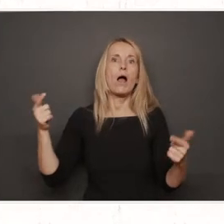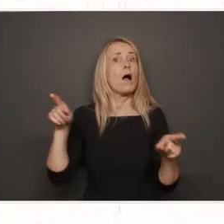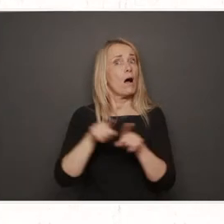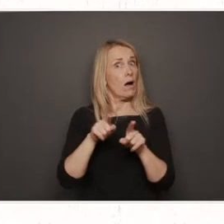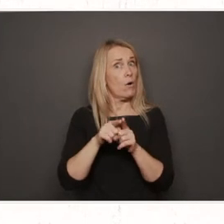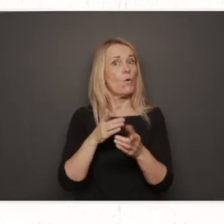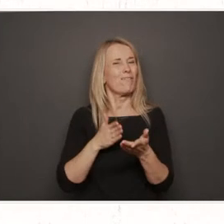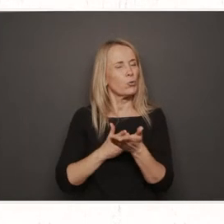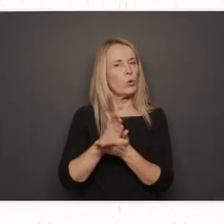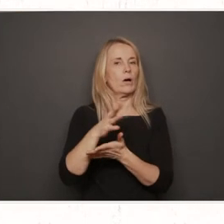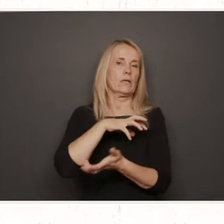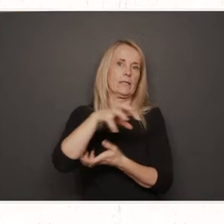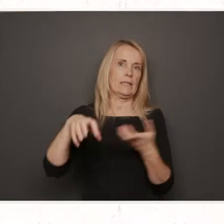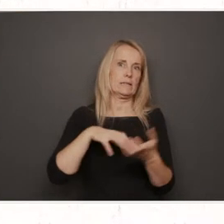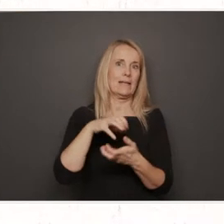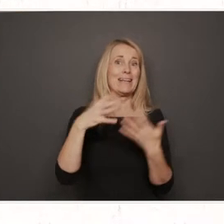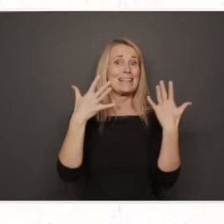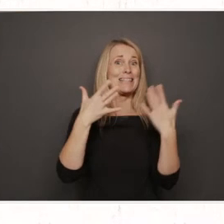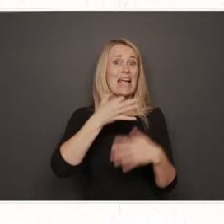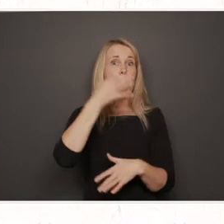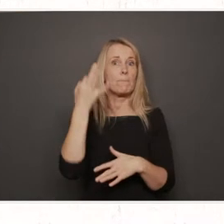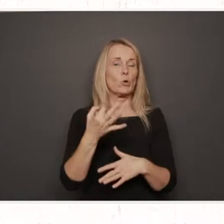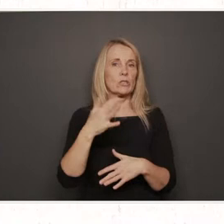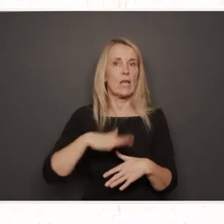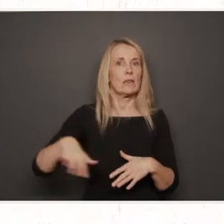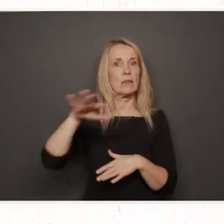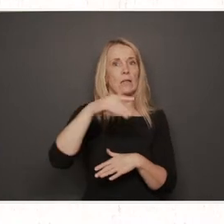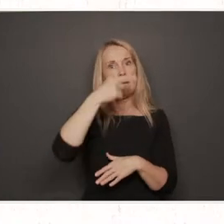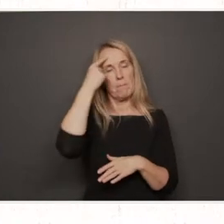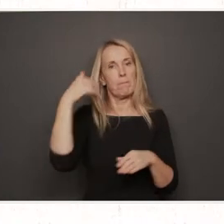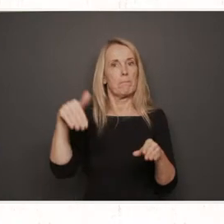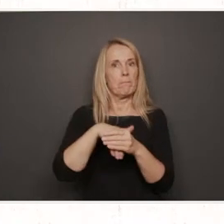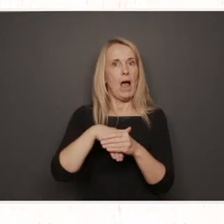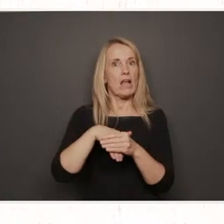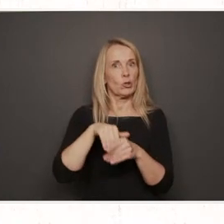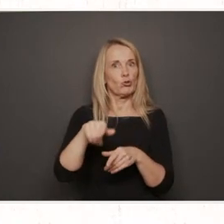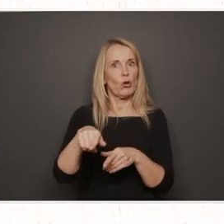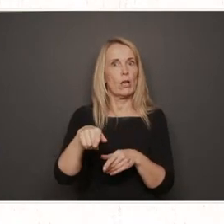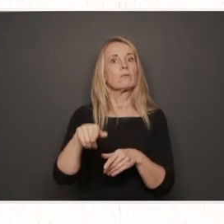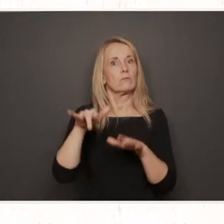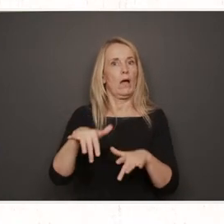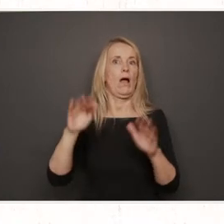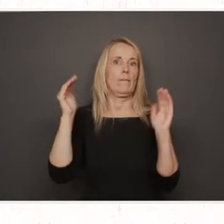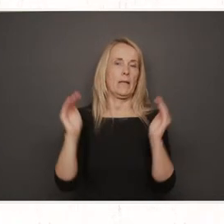hindurch. Etwa 10% der Belegschaft haben eine Beeinträchtigung.